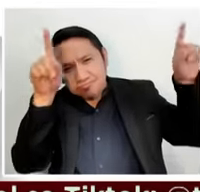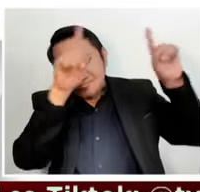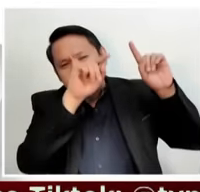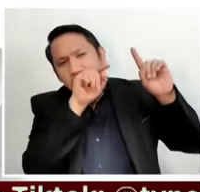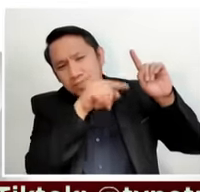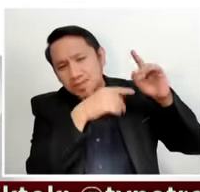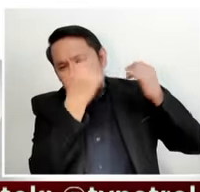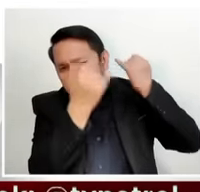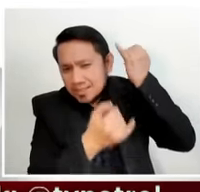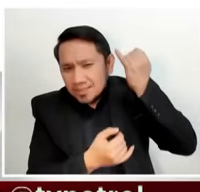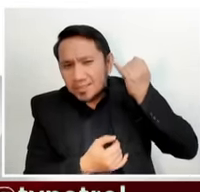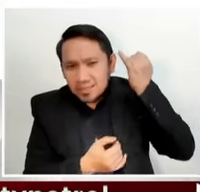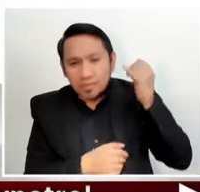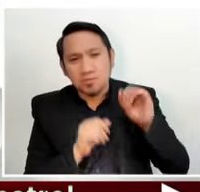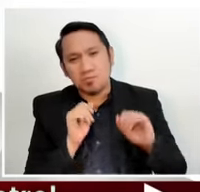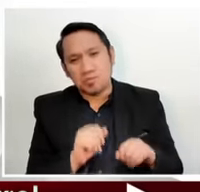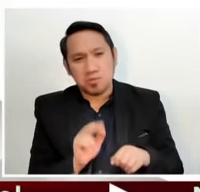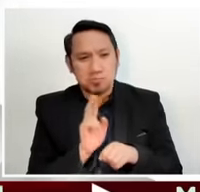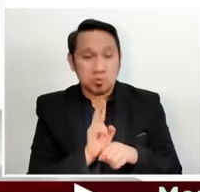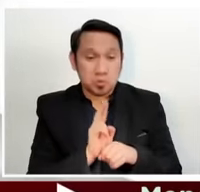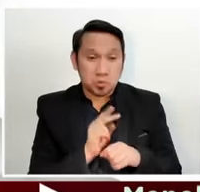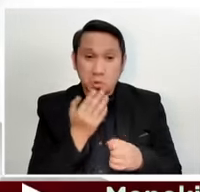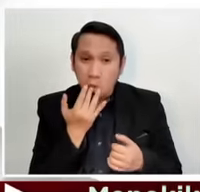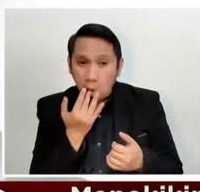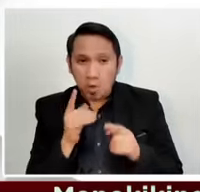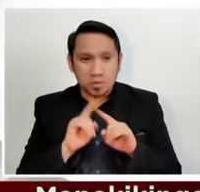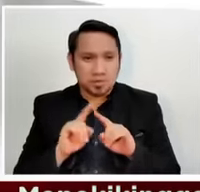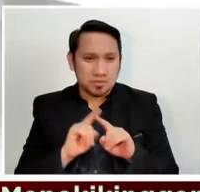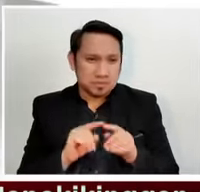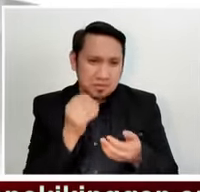tayong gumamit ng color pen, watercolor,